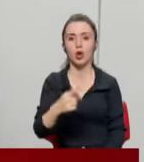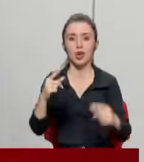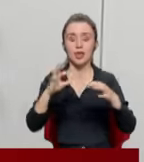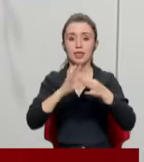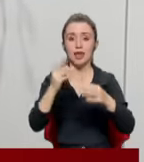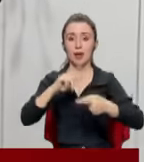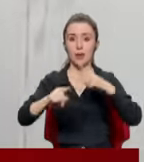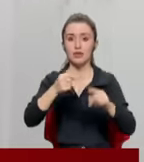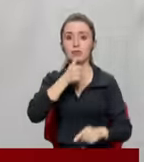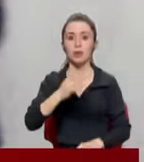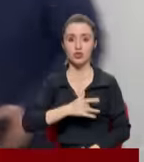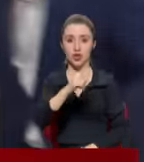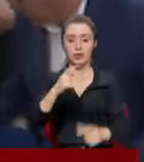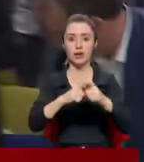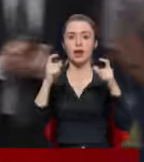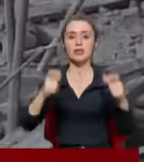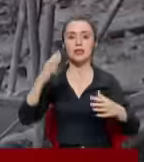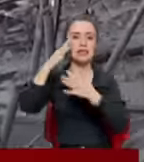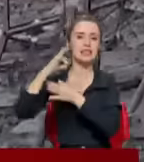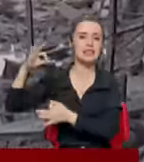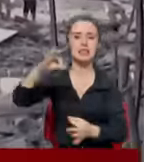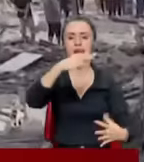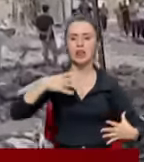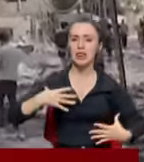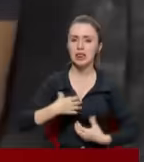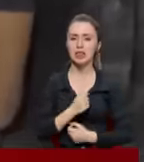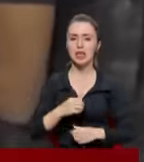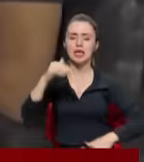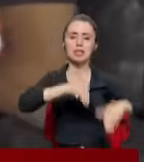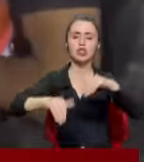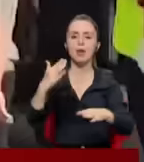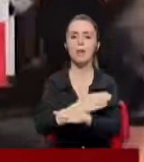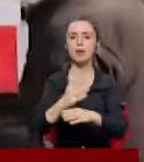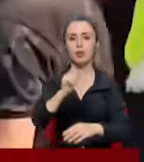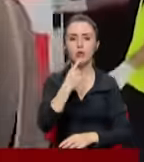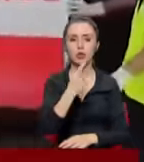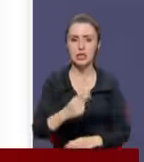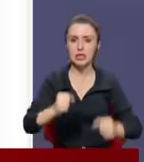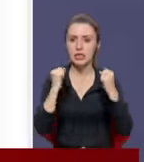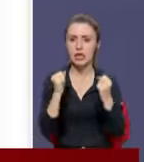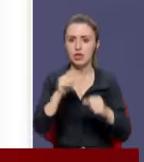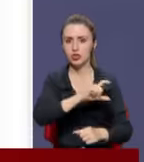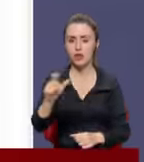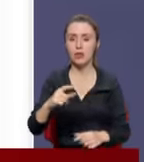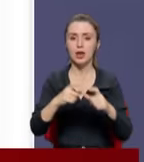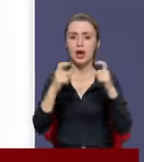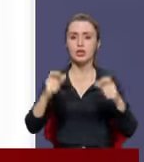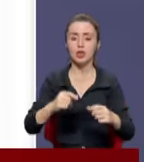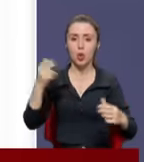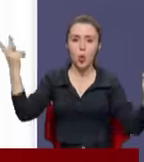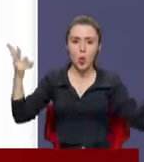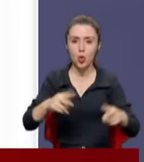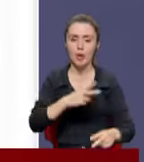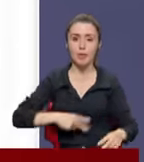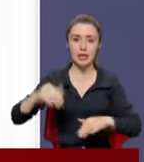Partisi lideri Babacan Gazze'de yaşanan insanlık dramı yerel seçimlere malzeme ediliyor diye sert çıktı Gazze'deki soykırımı Belediye